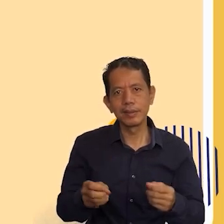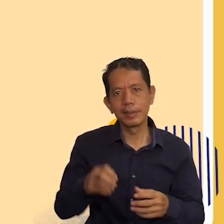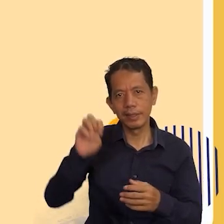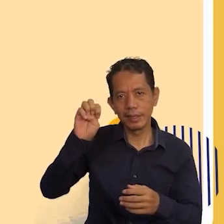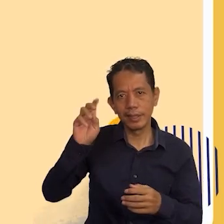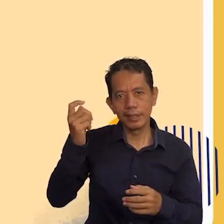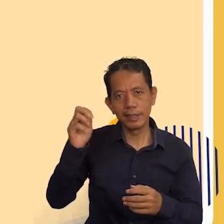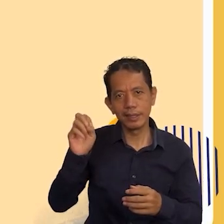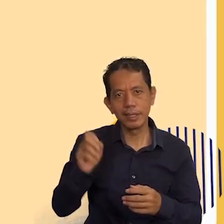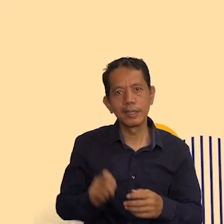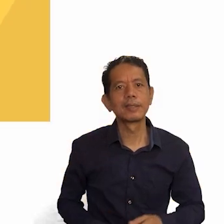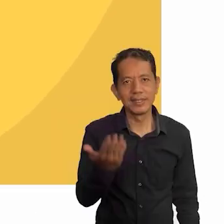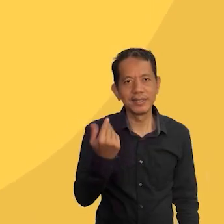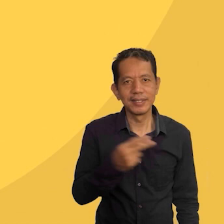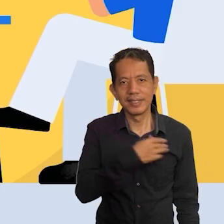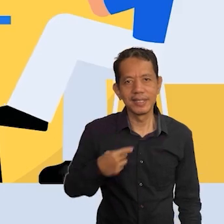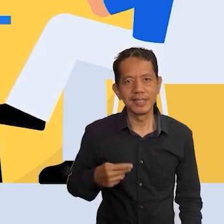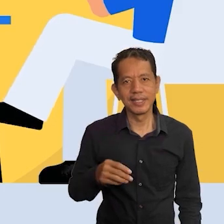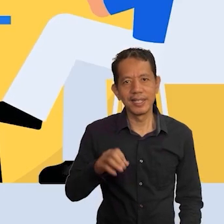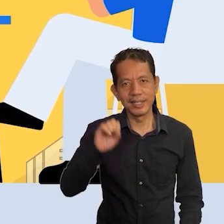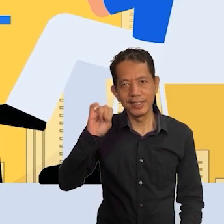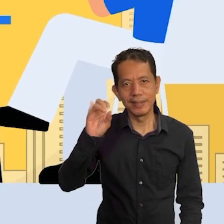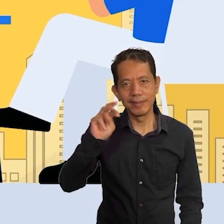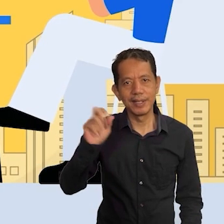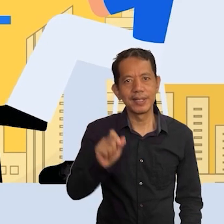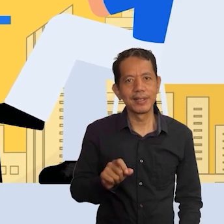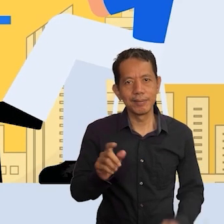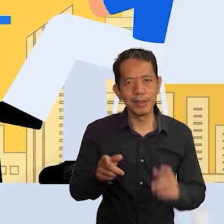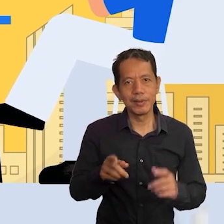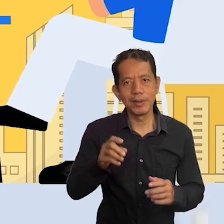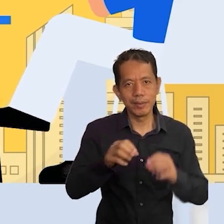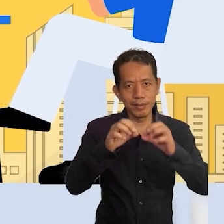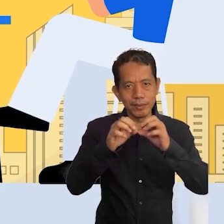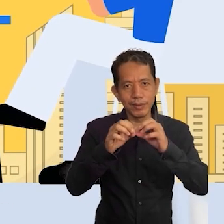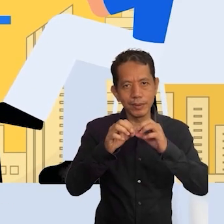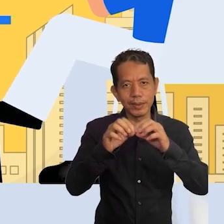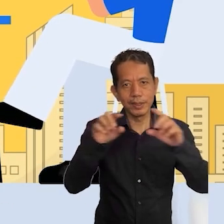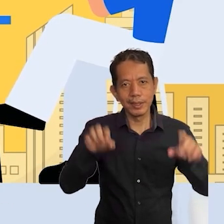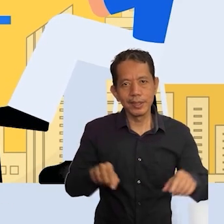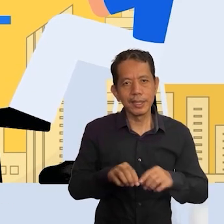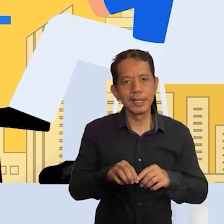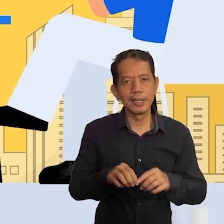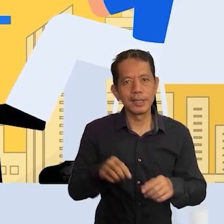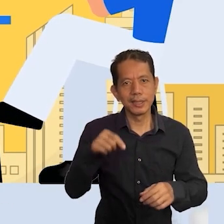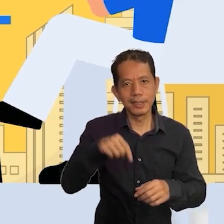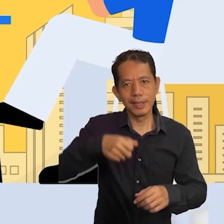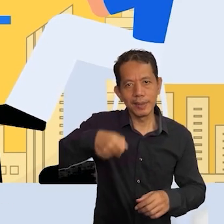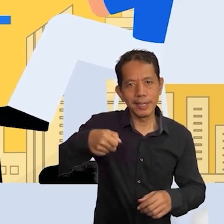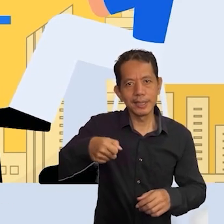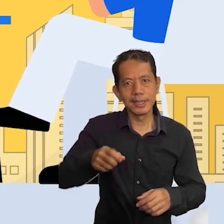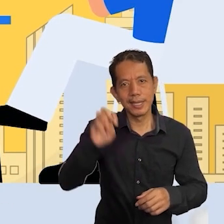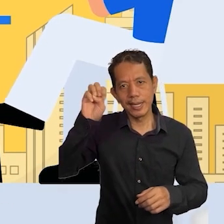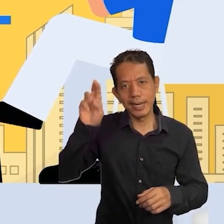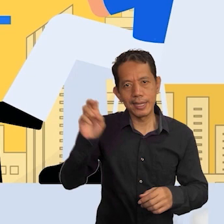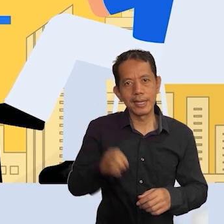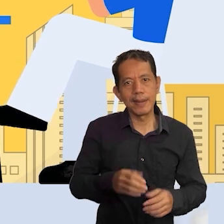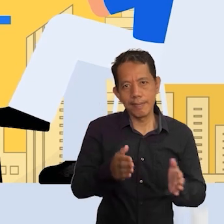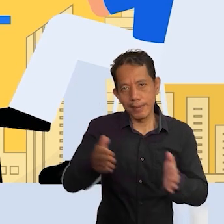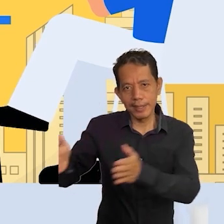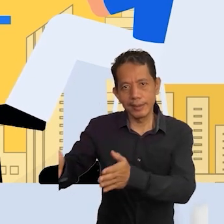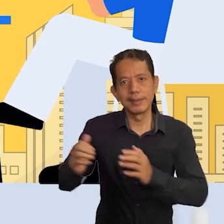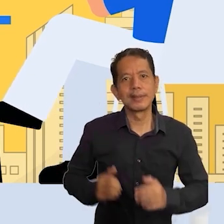Terang? Mari kita simak panduan membuat surat keterangan di aplikasi Era Terang